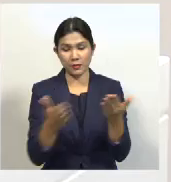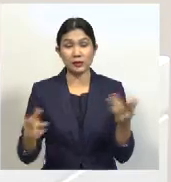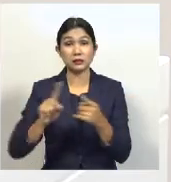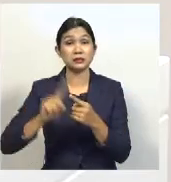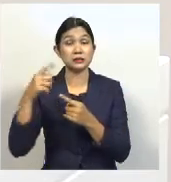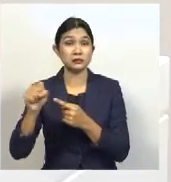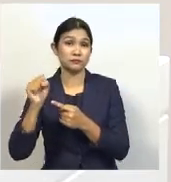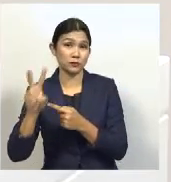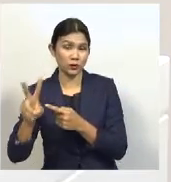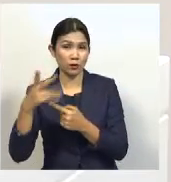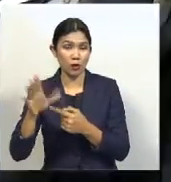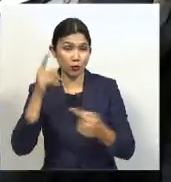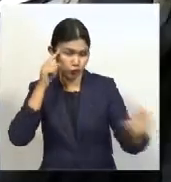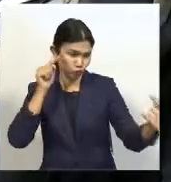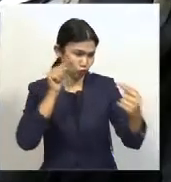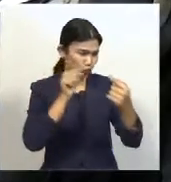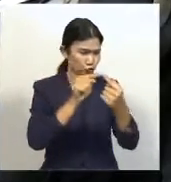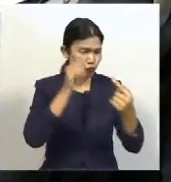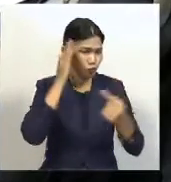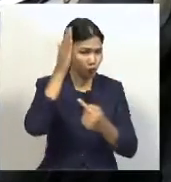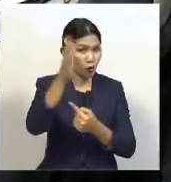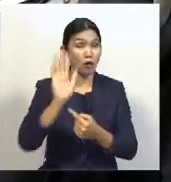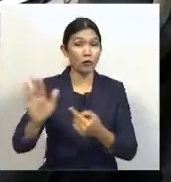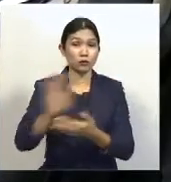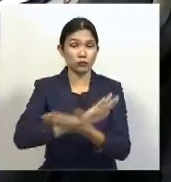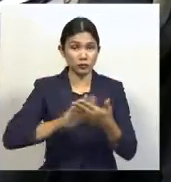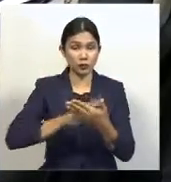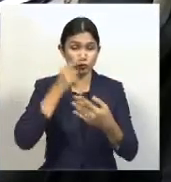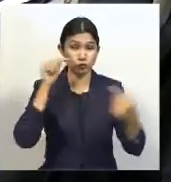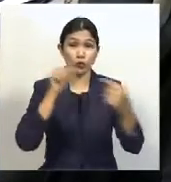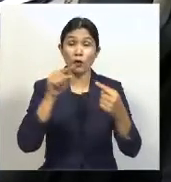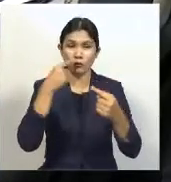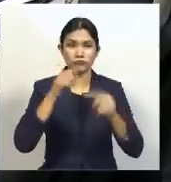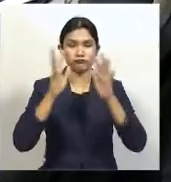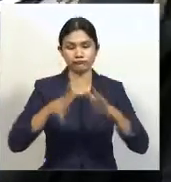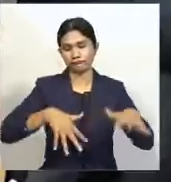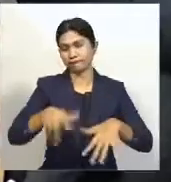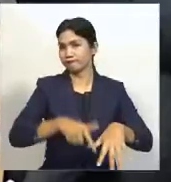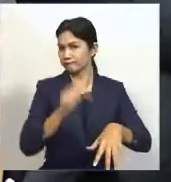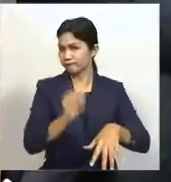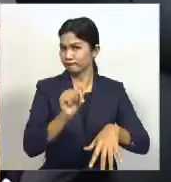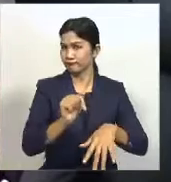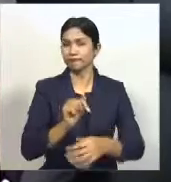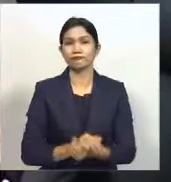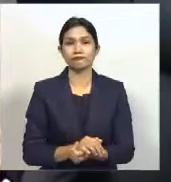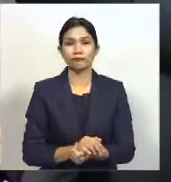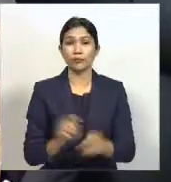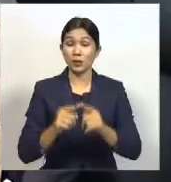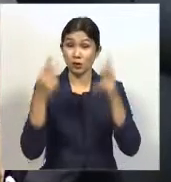12และวิสัยทัศน์ของประเทศโดยคำนึงถึงประชาชนเป็นหลักครับนายกรัฐม